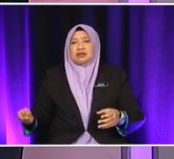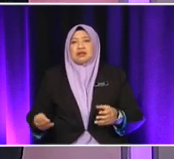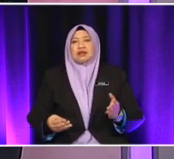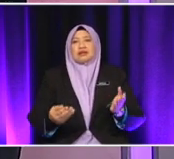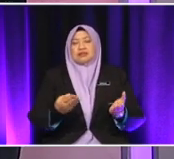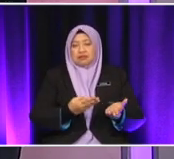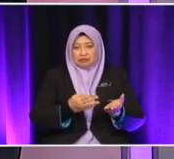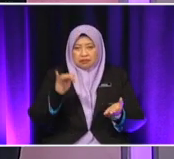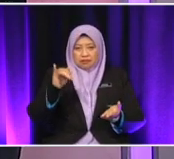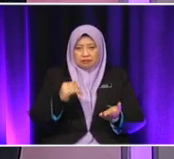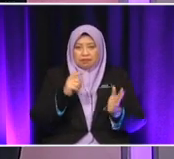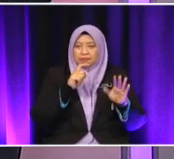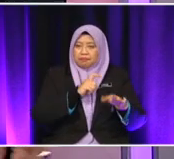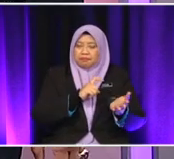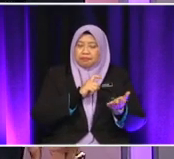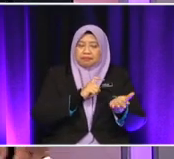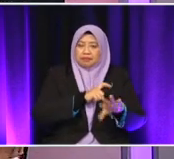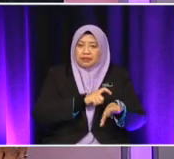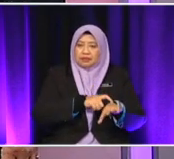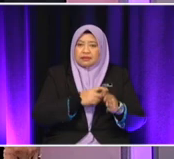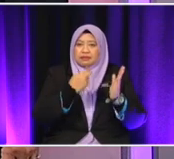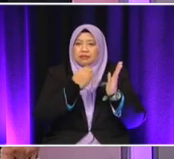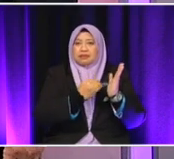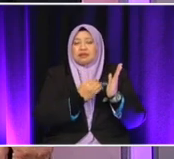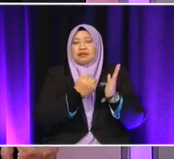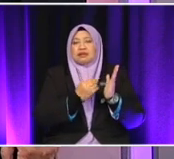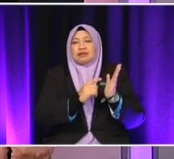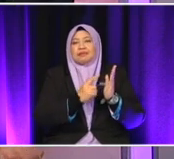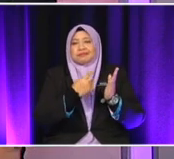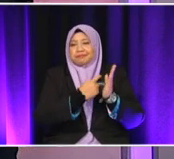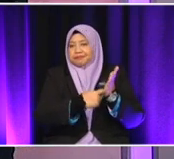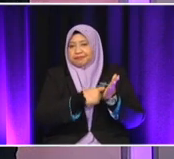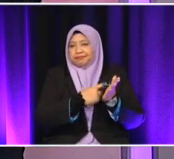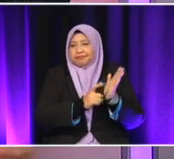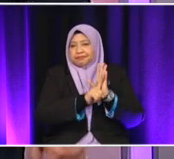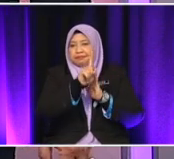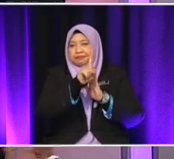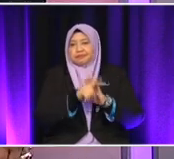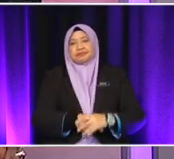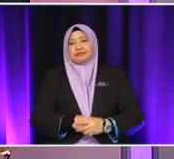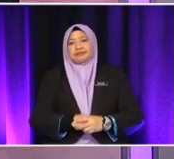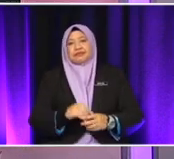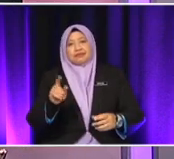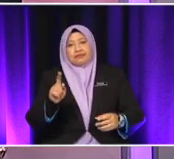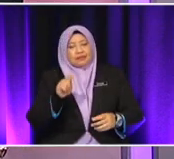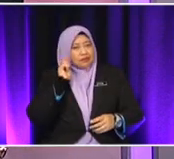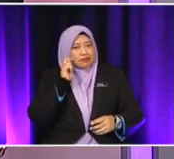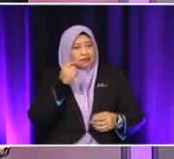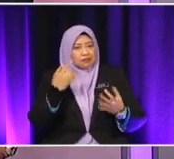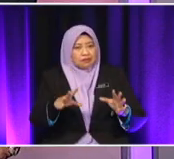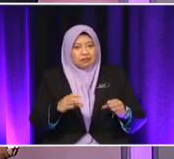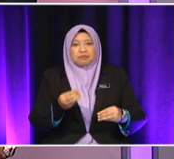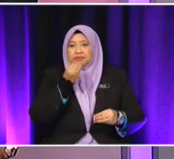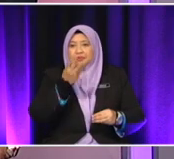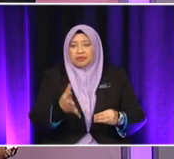meningkat ataupun harga barang tersebut adalah tinggi ya Tadi pun saya sudah jelaskan apabila hubungan